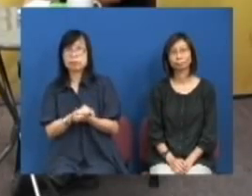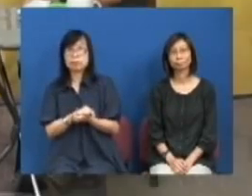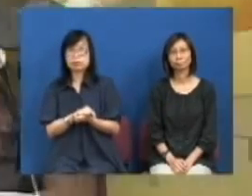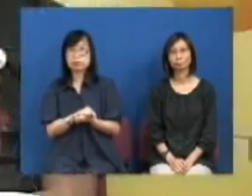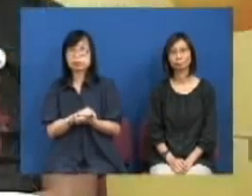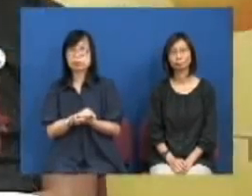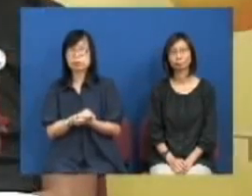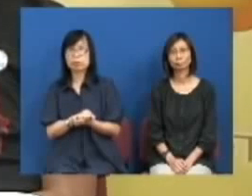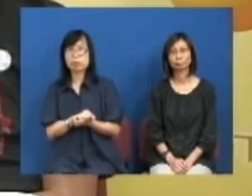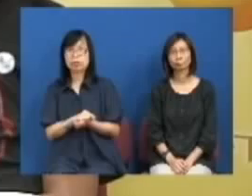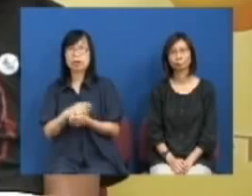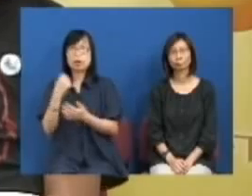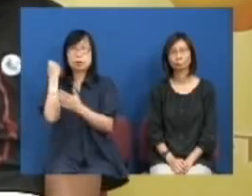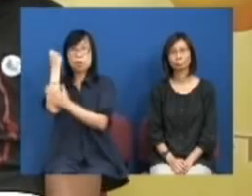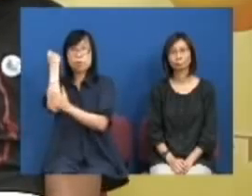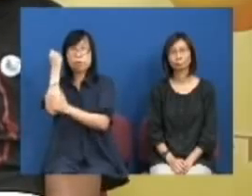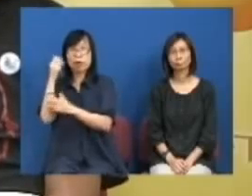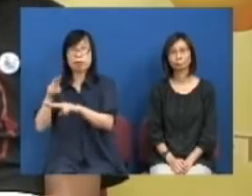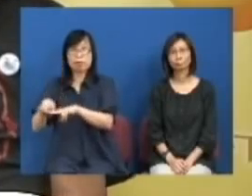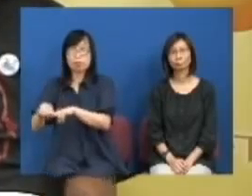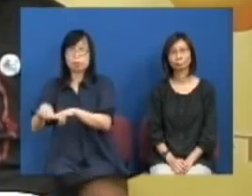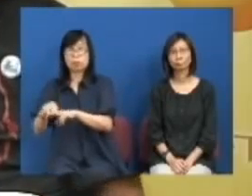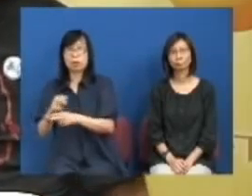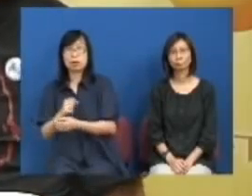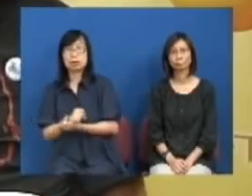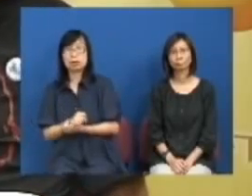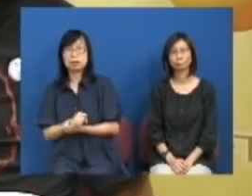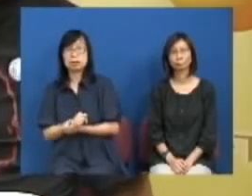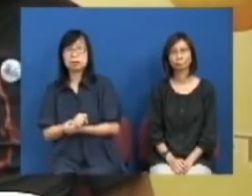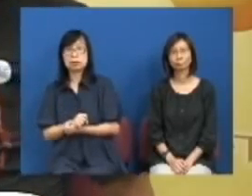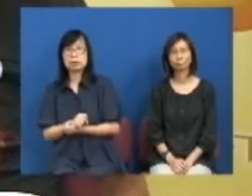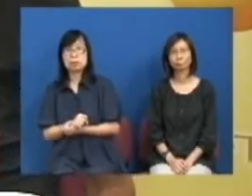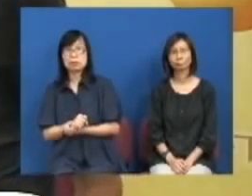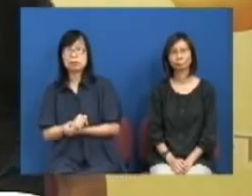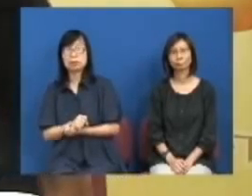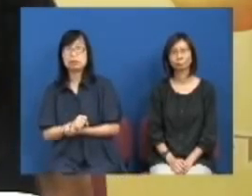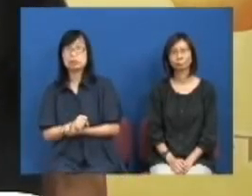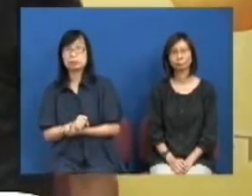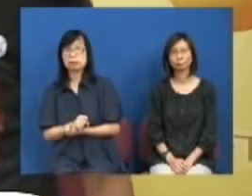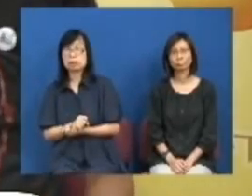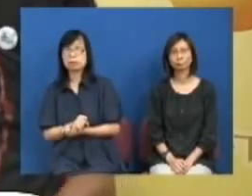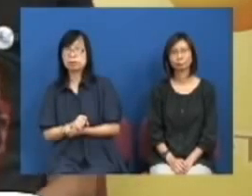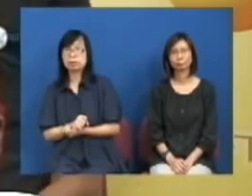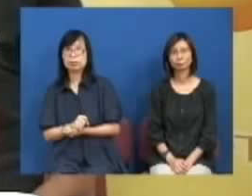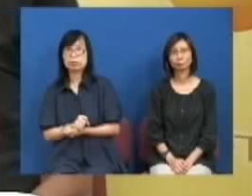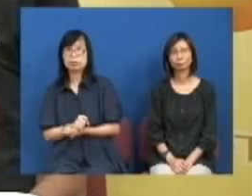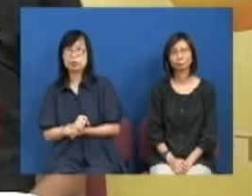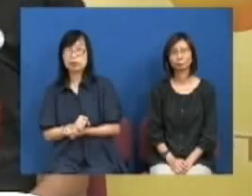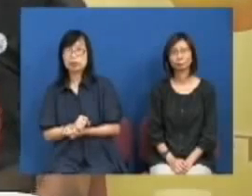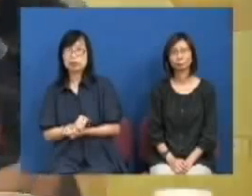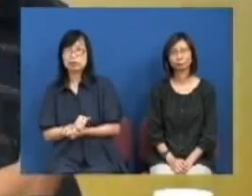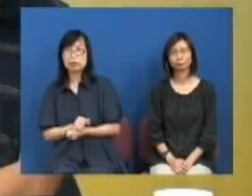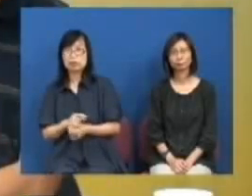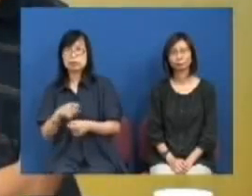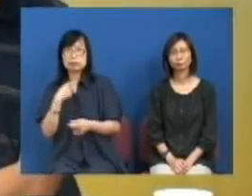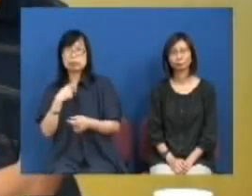真係呢個反中亂港嘅嘢係咪啊？反對中央亂香港係咪啊？ 佢反中亂港係 新